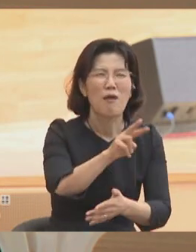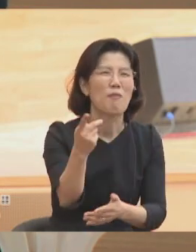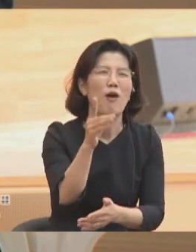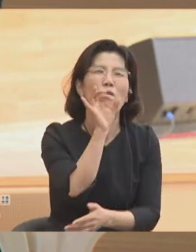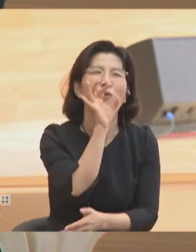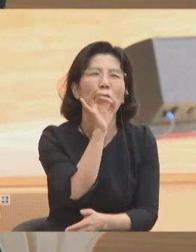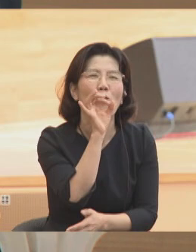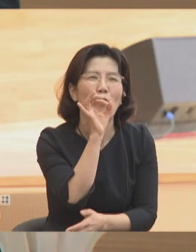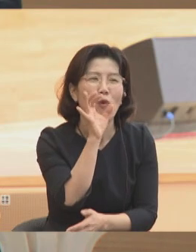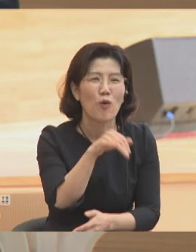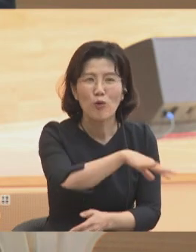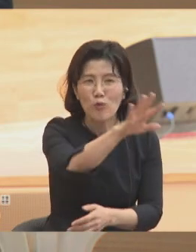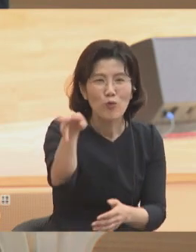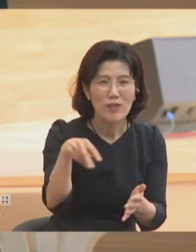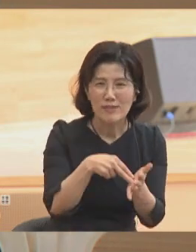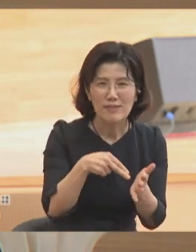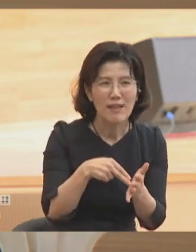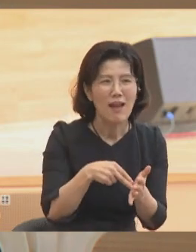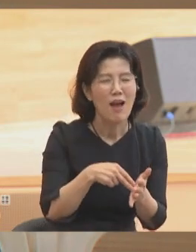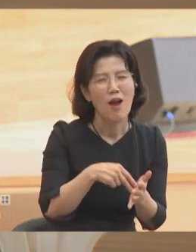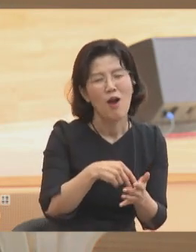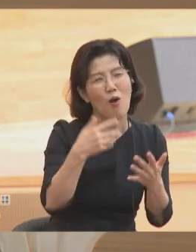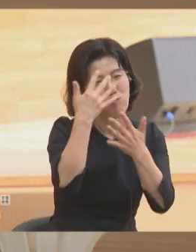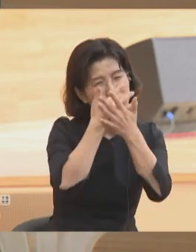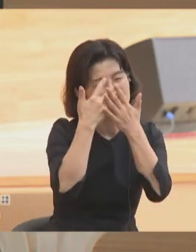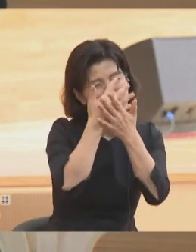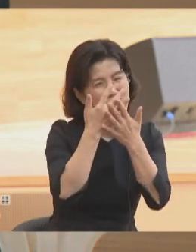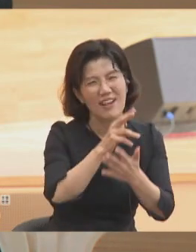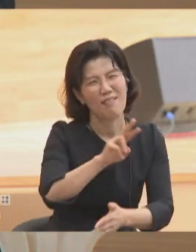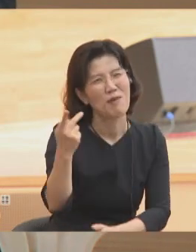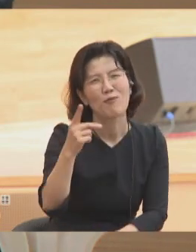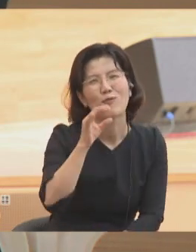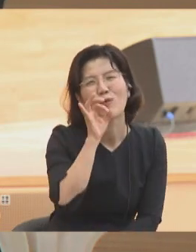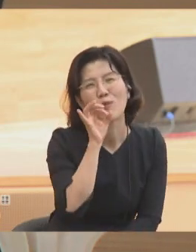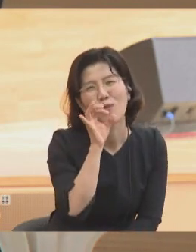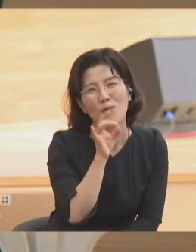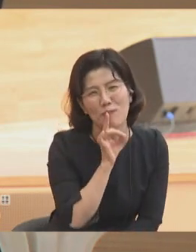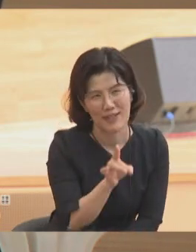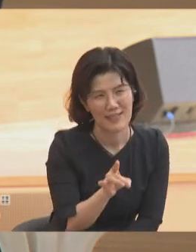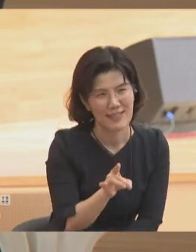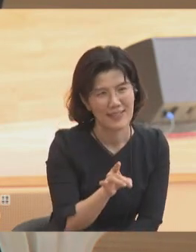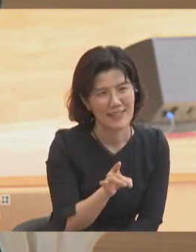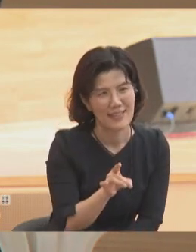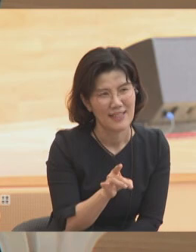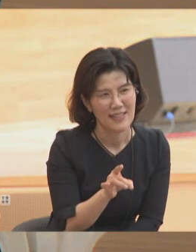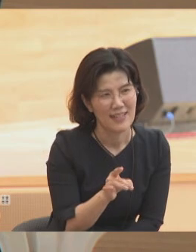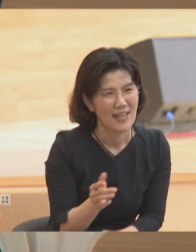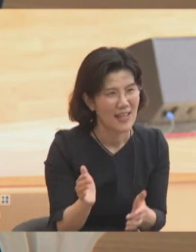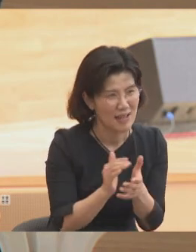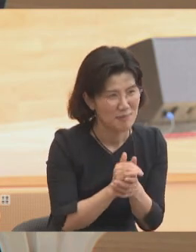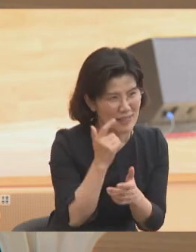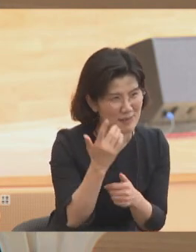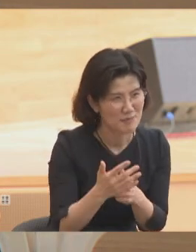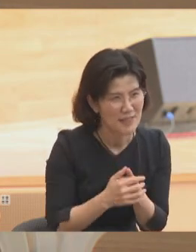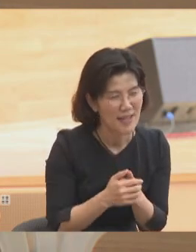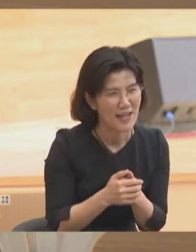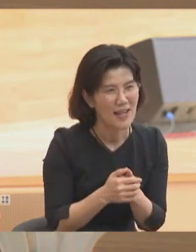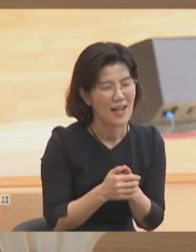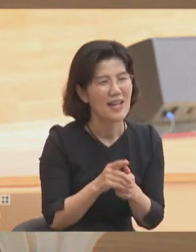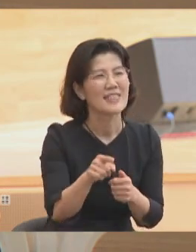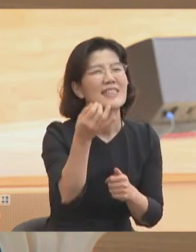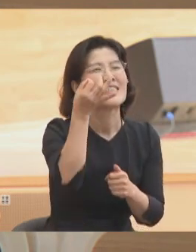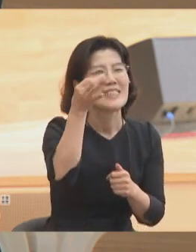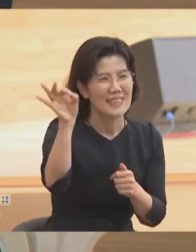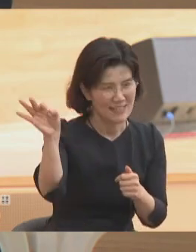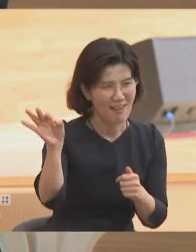없다 한번 더 우리로서는 우리로서는 불확실성을 바꿀 수 없다 불성을 바꿀 수 없다 아십니까 분 이것을 인정할 수 있는